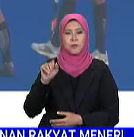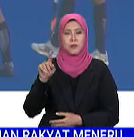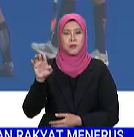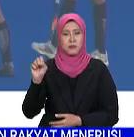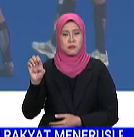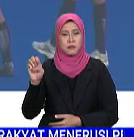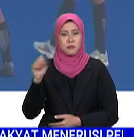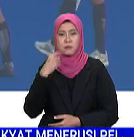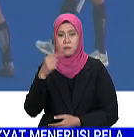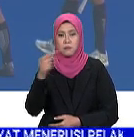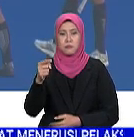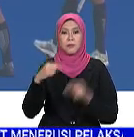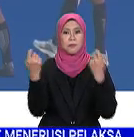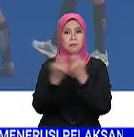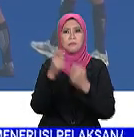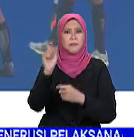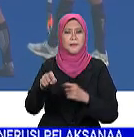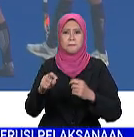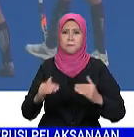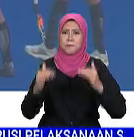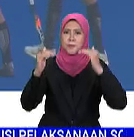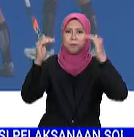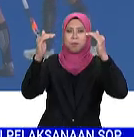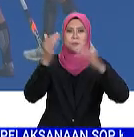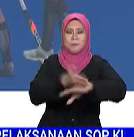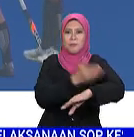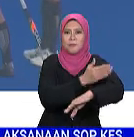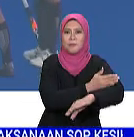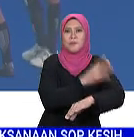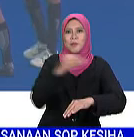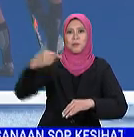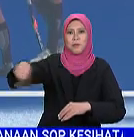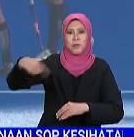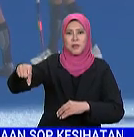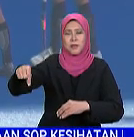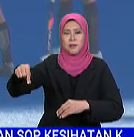menegaskan pasukannya harus meningkatkan ketajaman penyudah serta